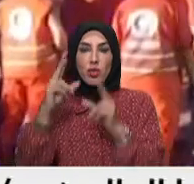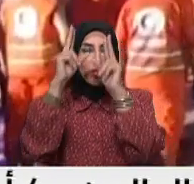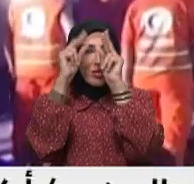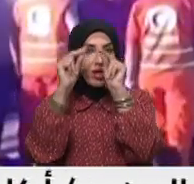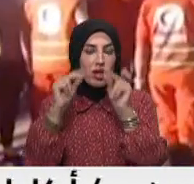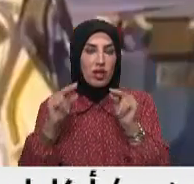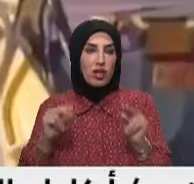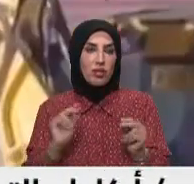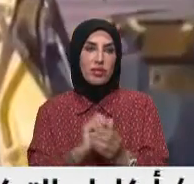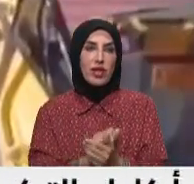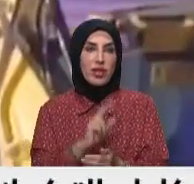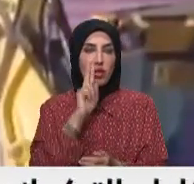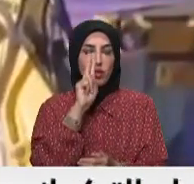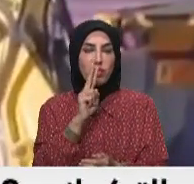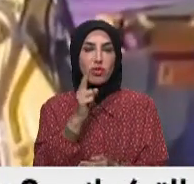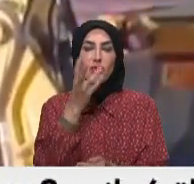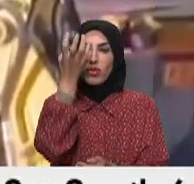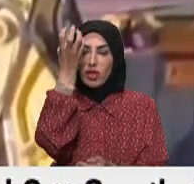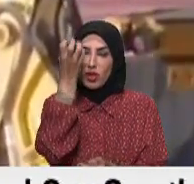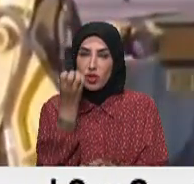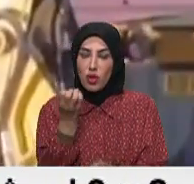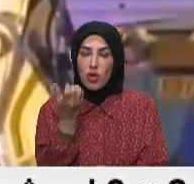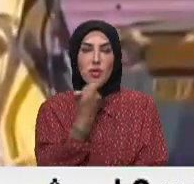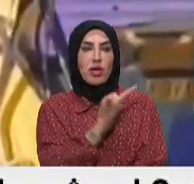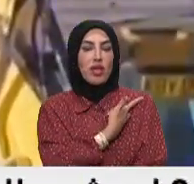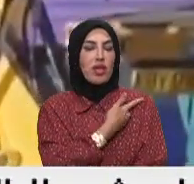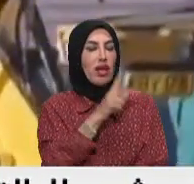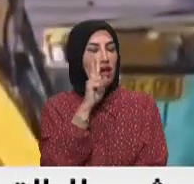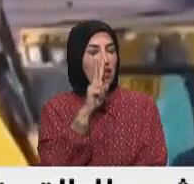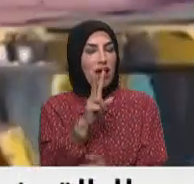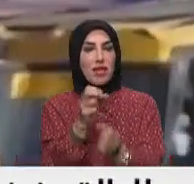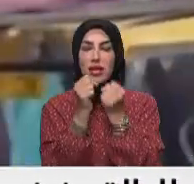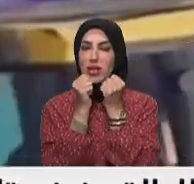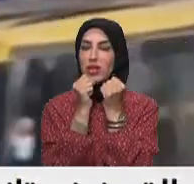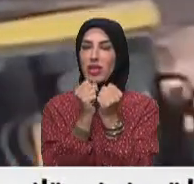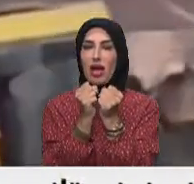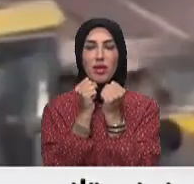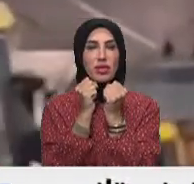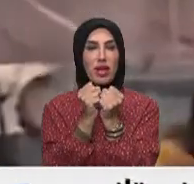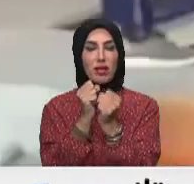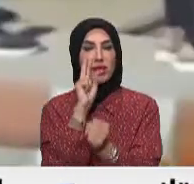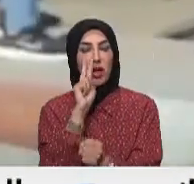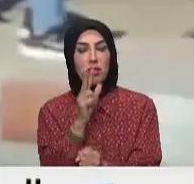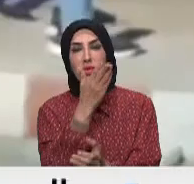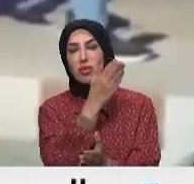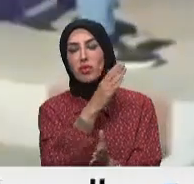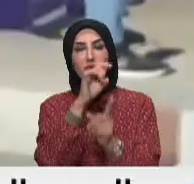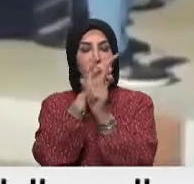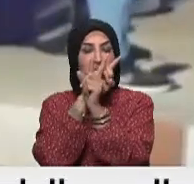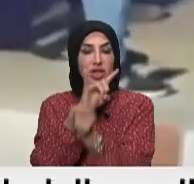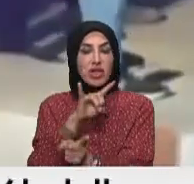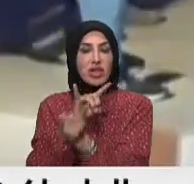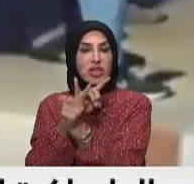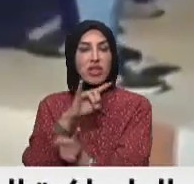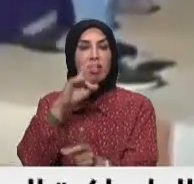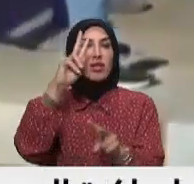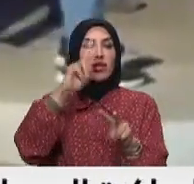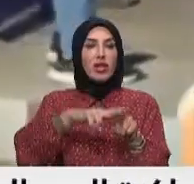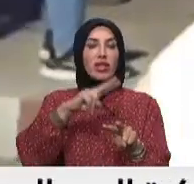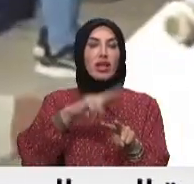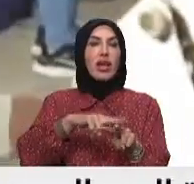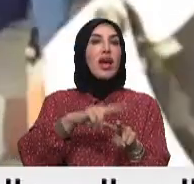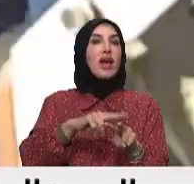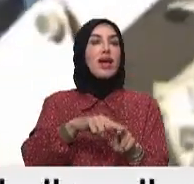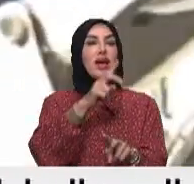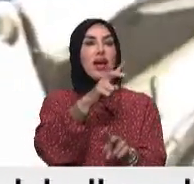والسرفنت. كان ليل الثلاثاء ليلا داميا جديدا في قضاء صيدا. استهدف خلاله الاحتلال